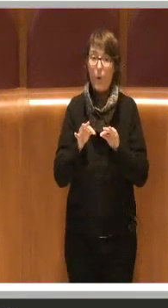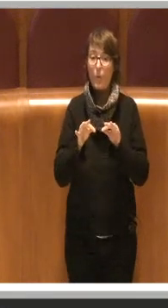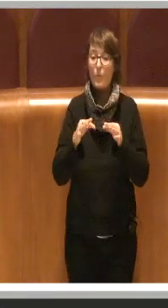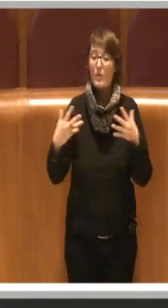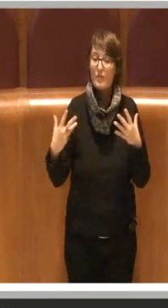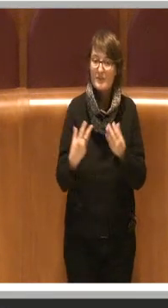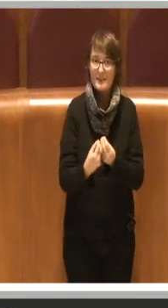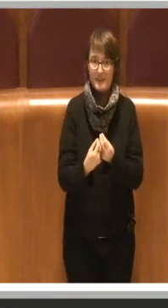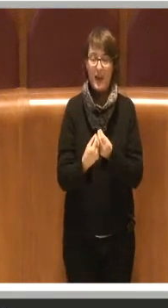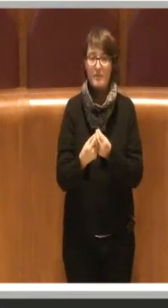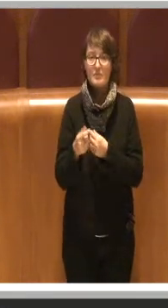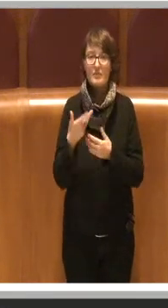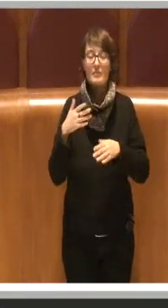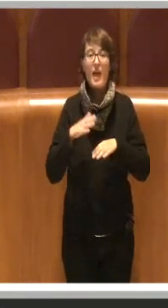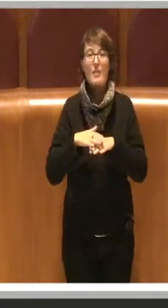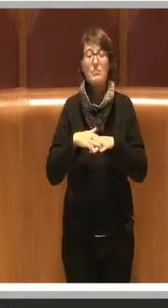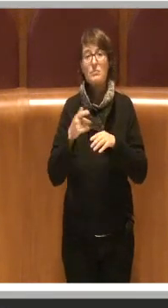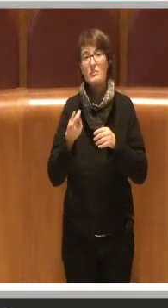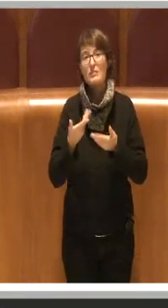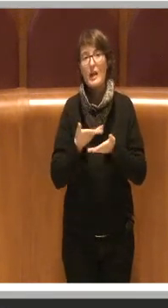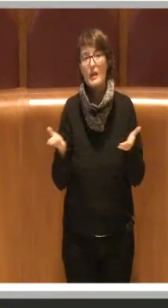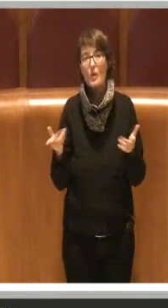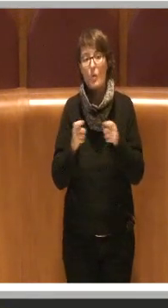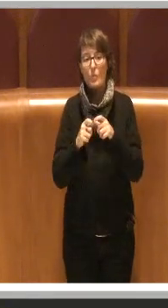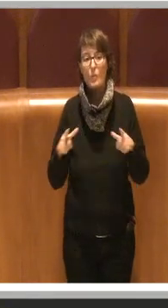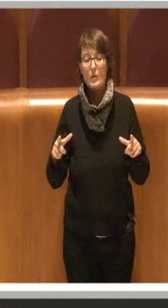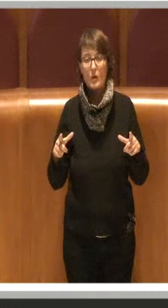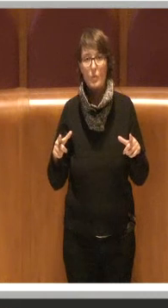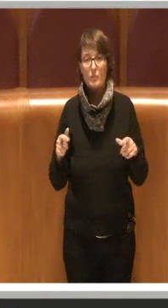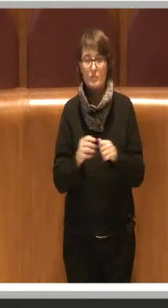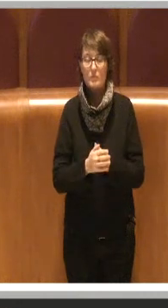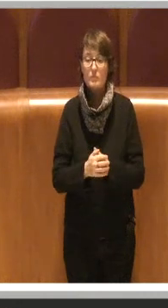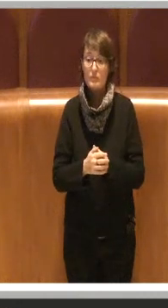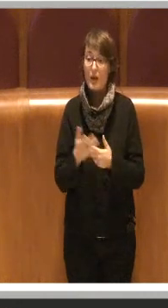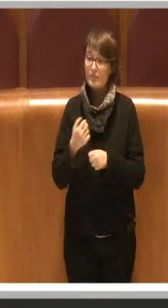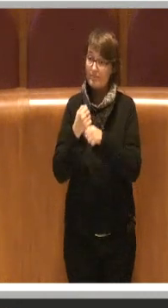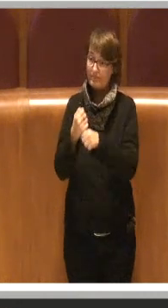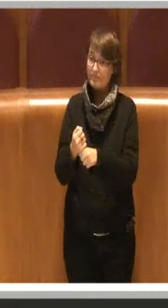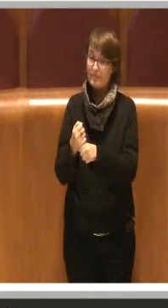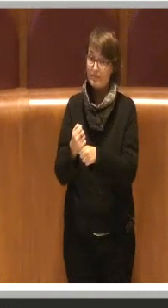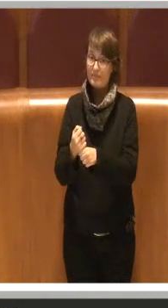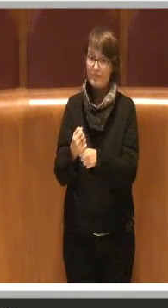beni comuni urbani, e interviene per